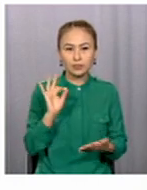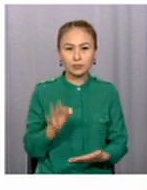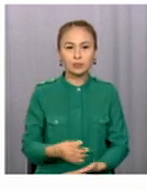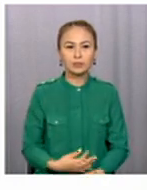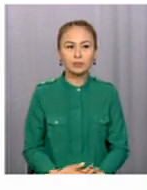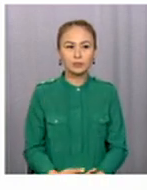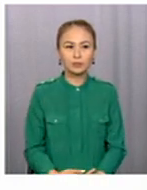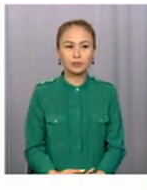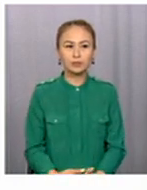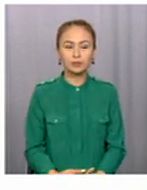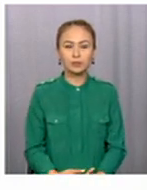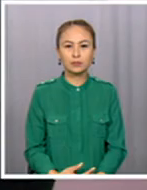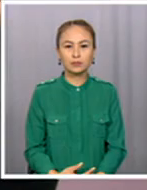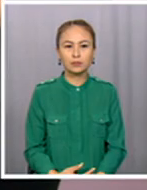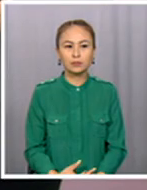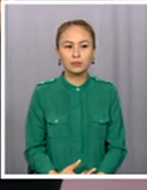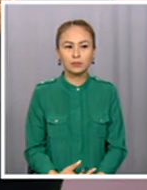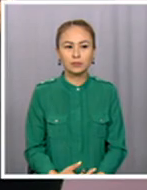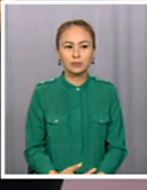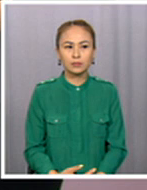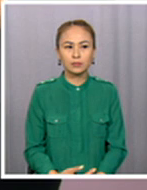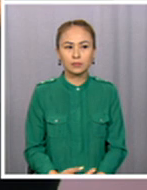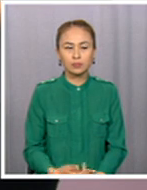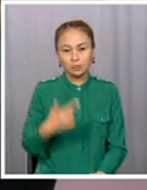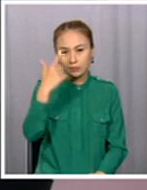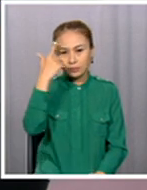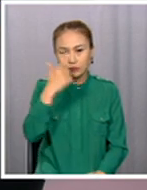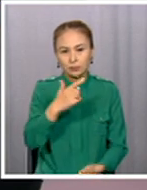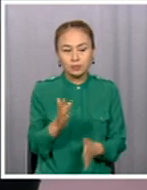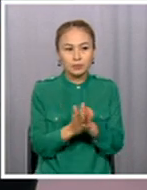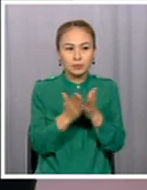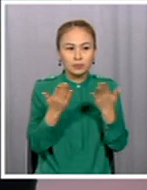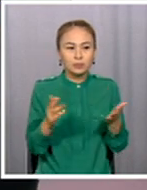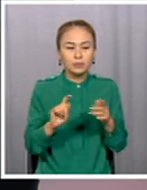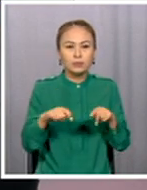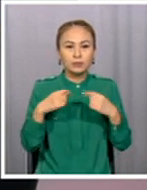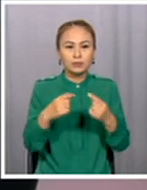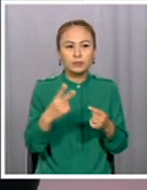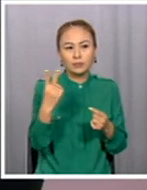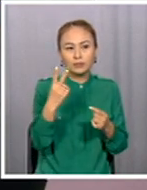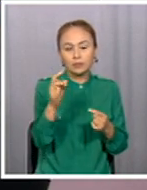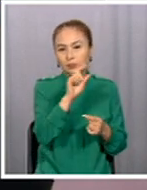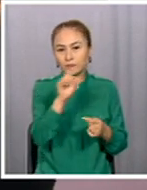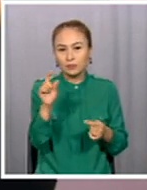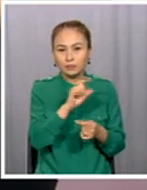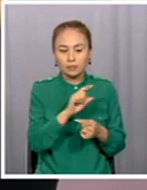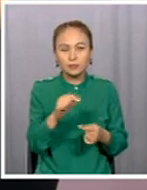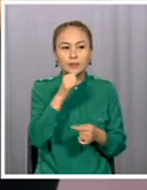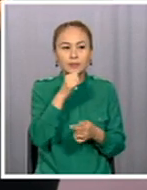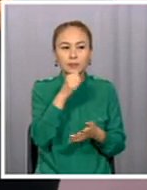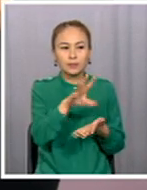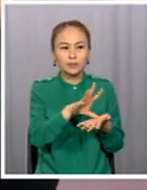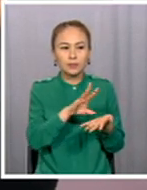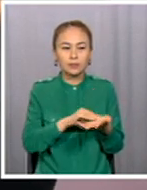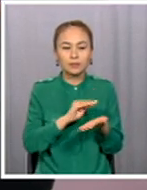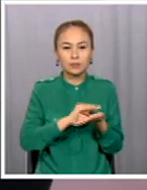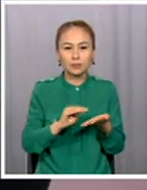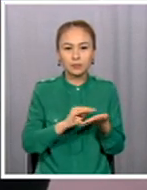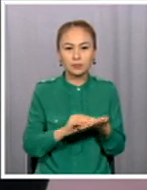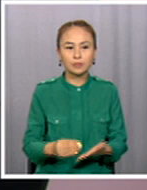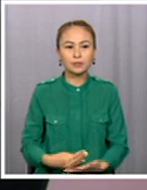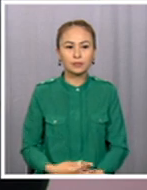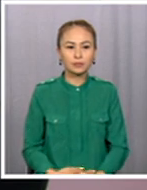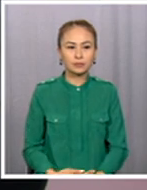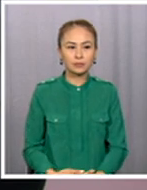Қаламды дұрыс ұстаңдар. Сауат ашу оқулығында берілген екінші жаттығуды дәптерге көркем етіп